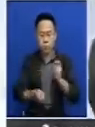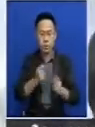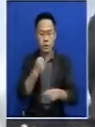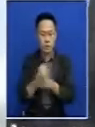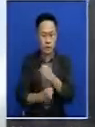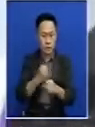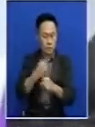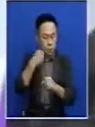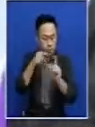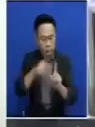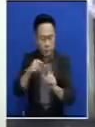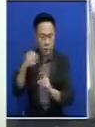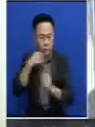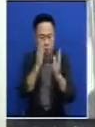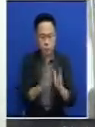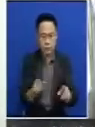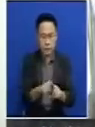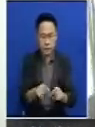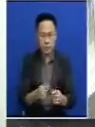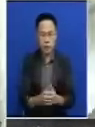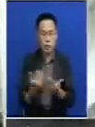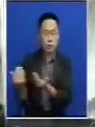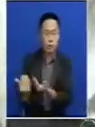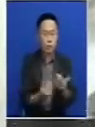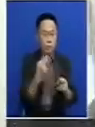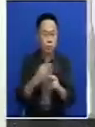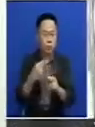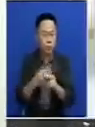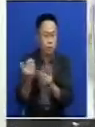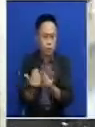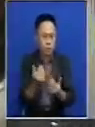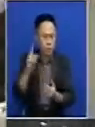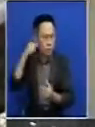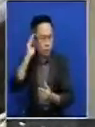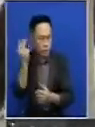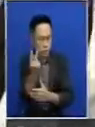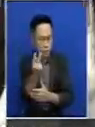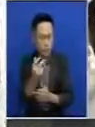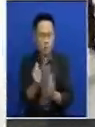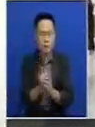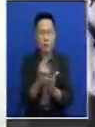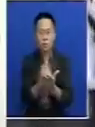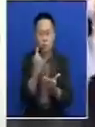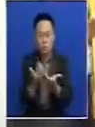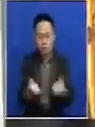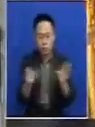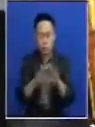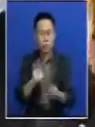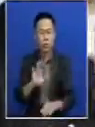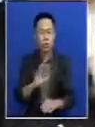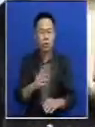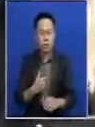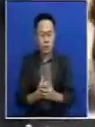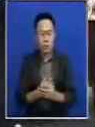ปีละ 1,000 บาททุกปีค่ะด้านนายวรวุฒิศิลปอาชาและนางสาวกาญจนาศิลปอาชาได้ออกมาเป็นตัวแทนครอบครัวศิลป